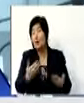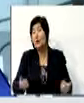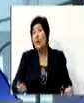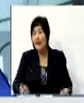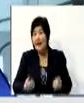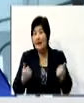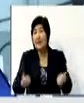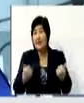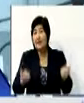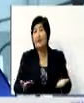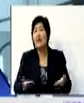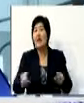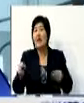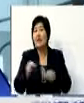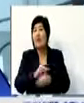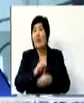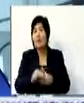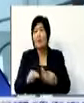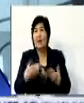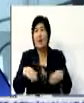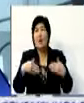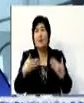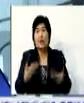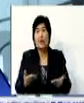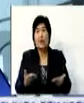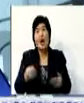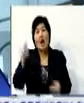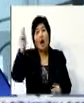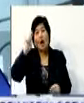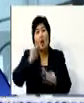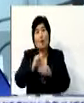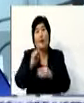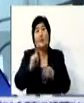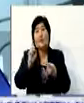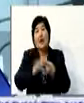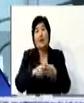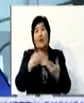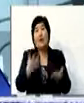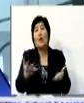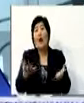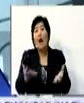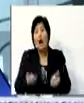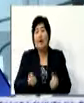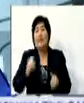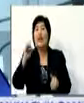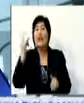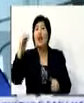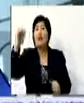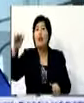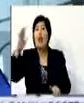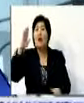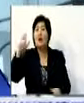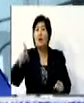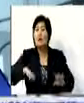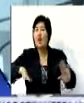ұйқысы, тынымсыз сіздерге жағы берген білімдерінің арқасында оны қабылдайтын бала болса